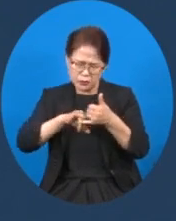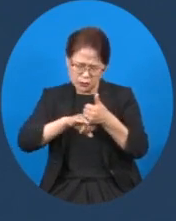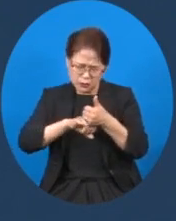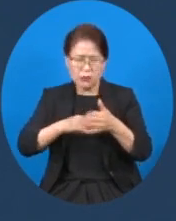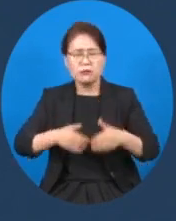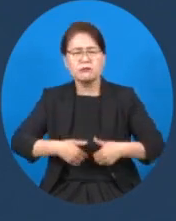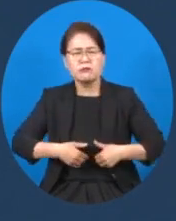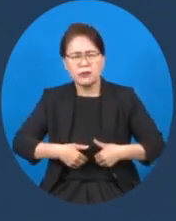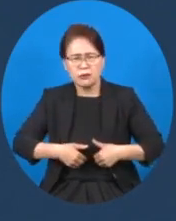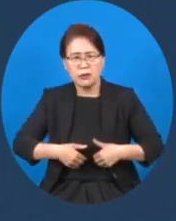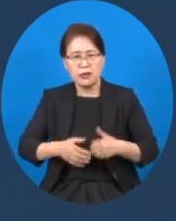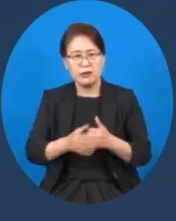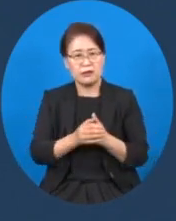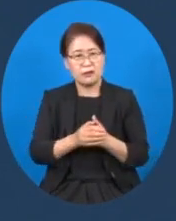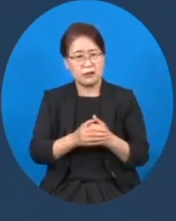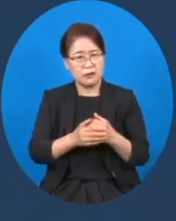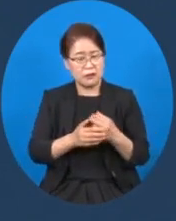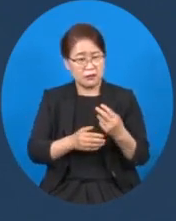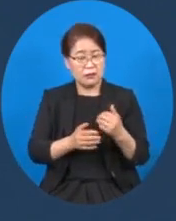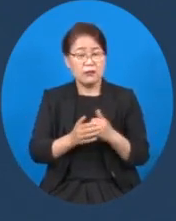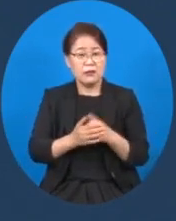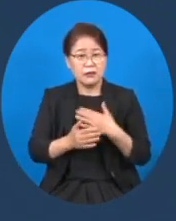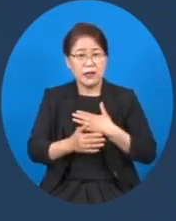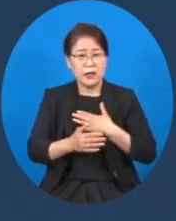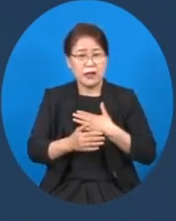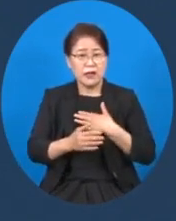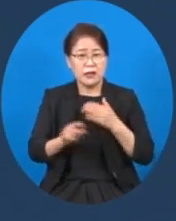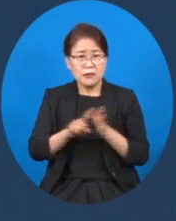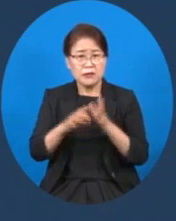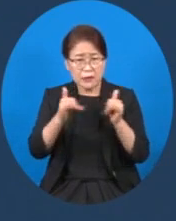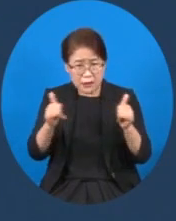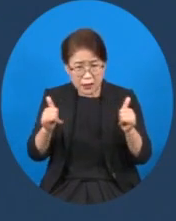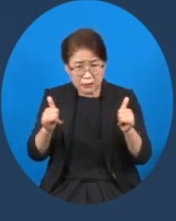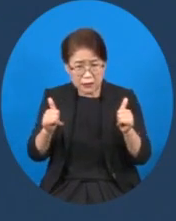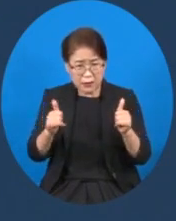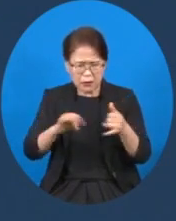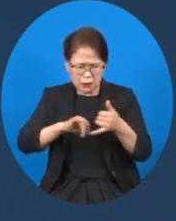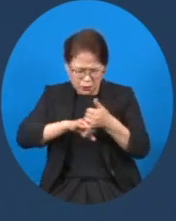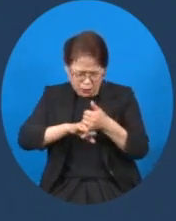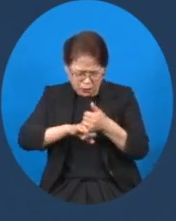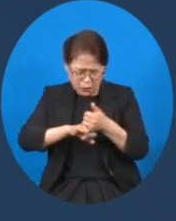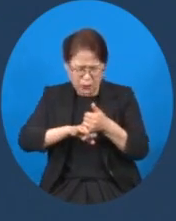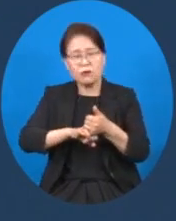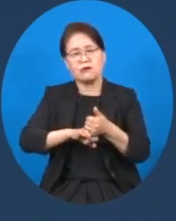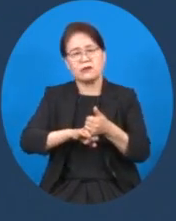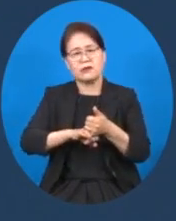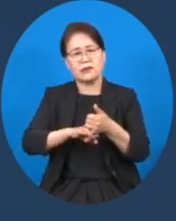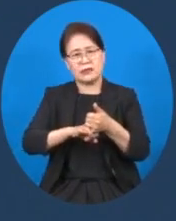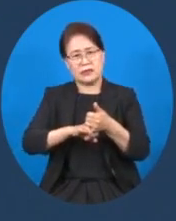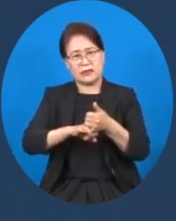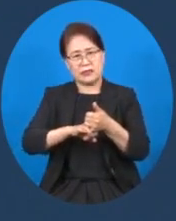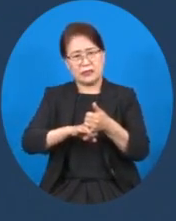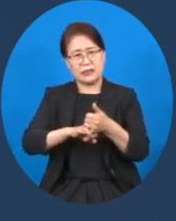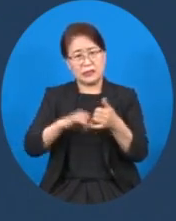아닙니다. 내가 하나님의 사람이라면 반드시 해야만 하는 명령이라는 거예요.